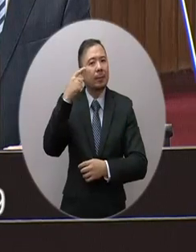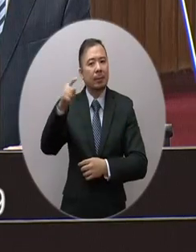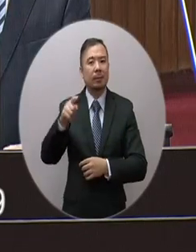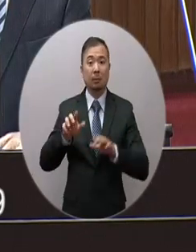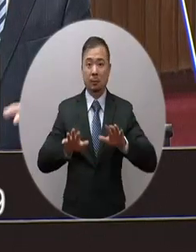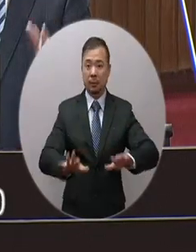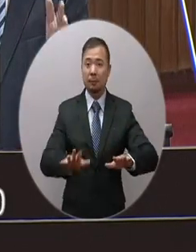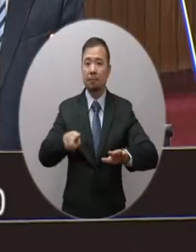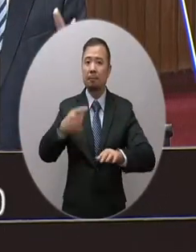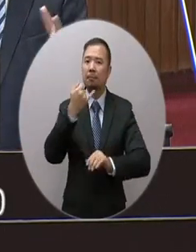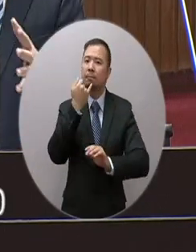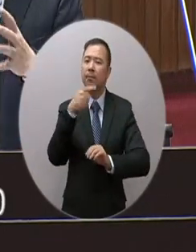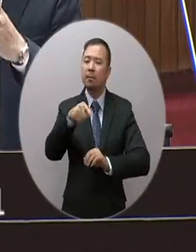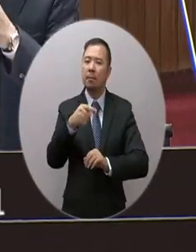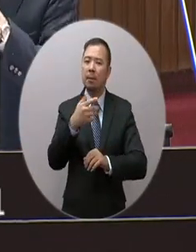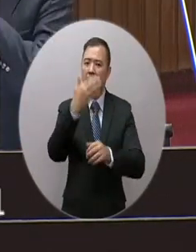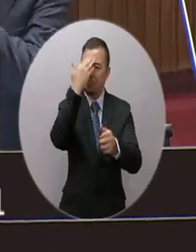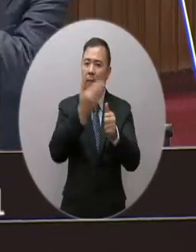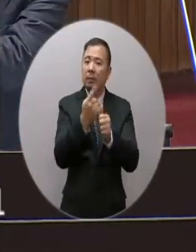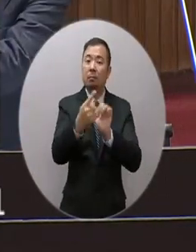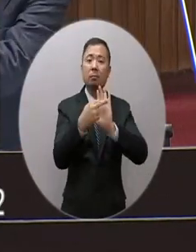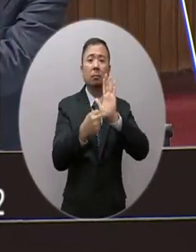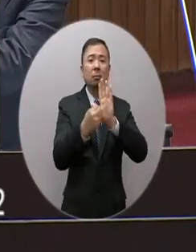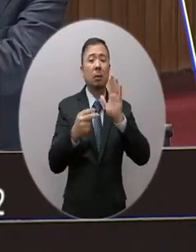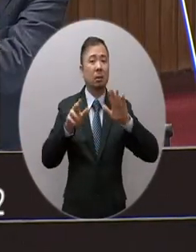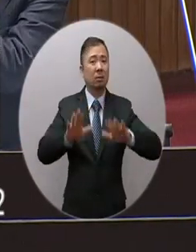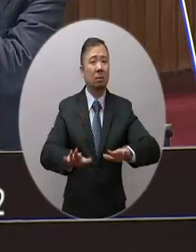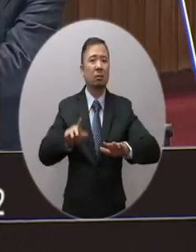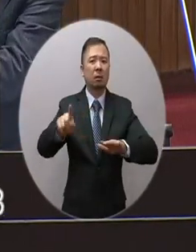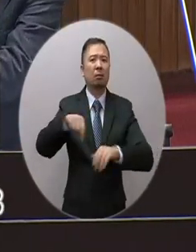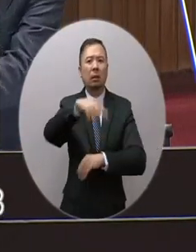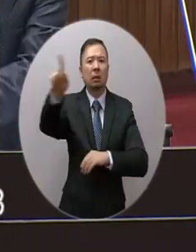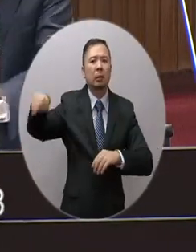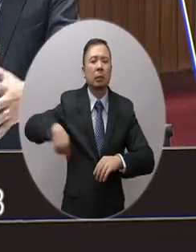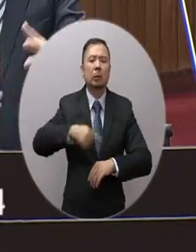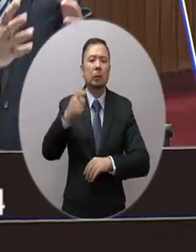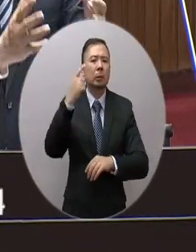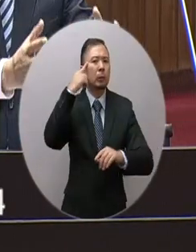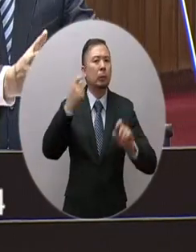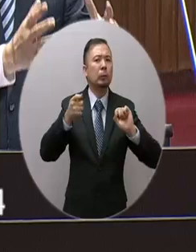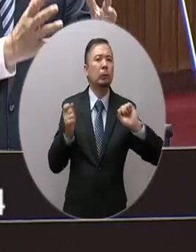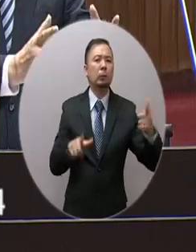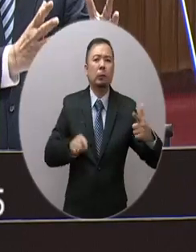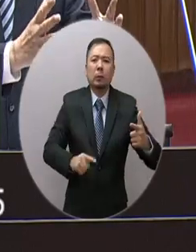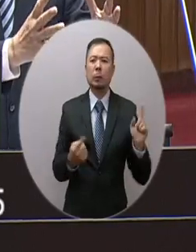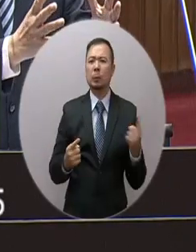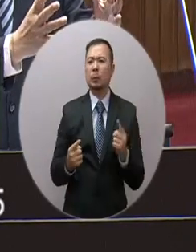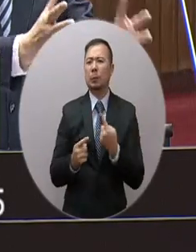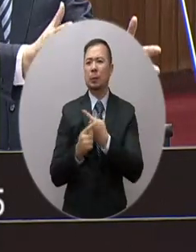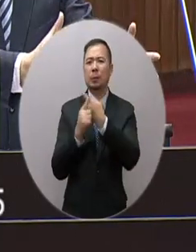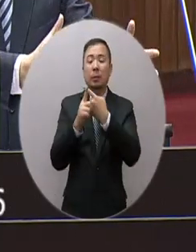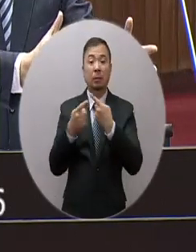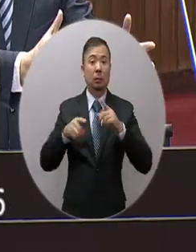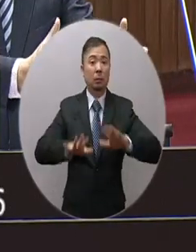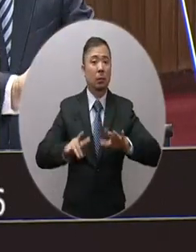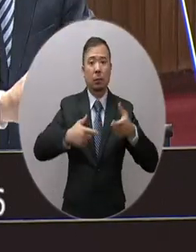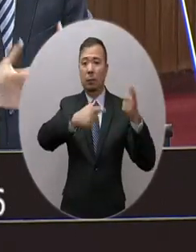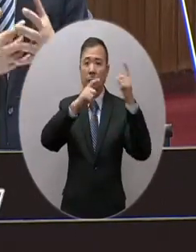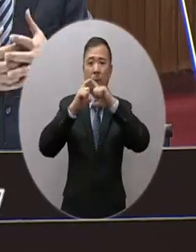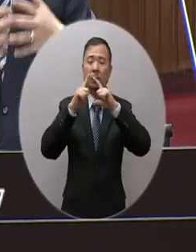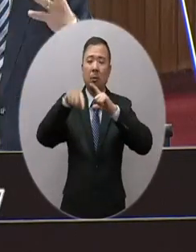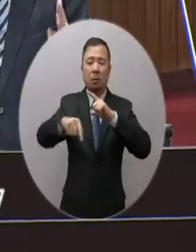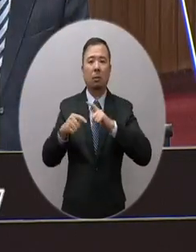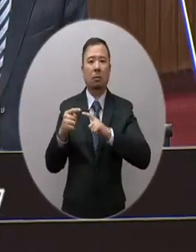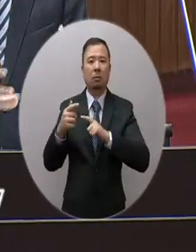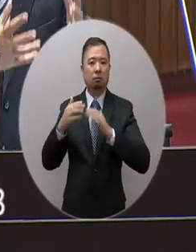用这个机会，你要说明一下，因为现在总是政治上的纷纷争争告一段落，现在回归到各项的基础建设。那